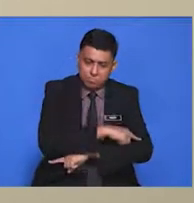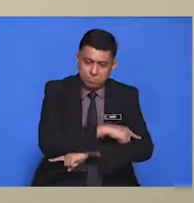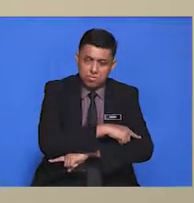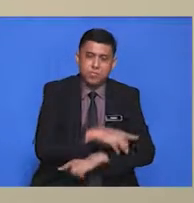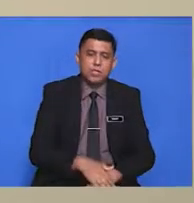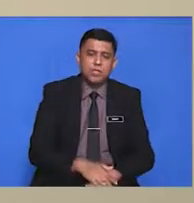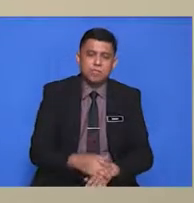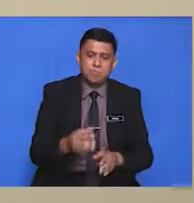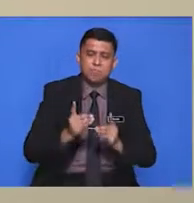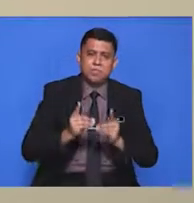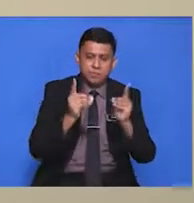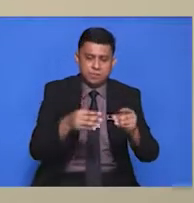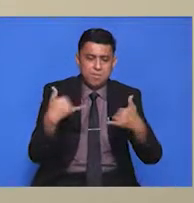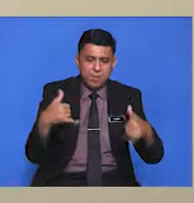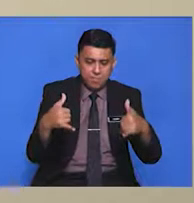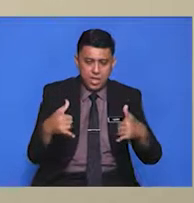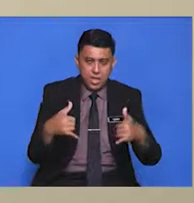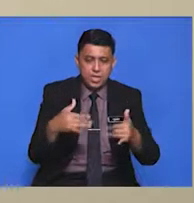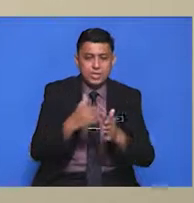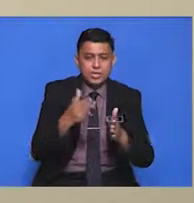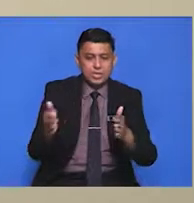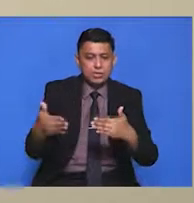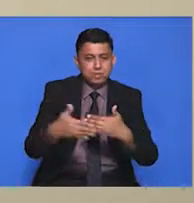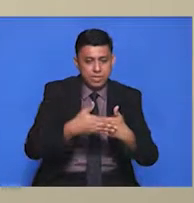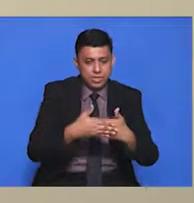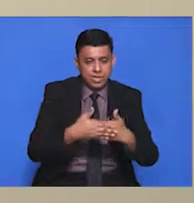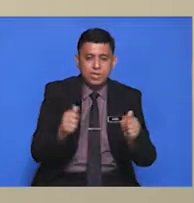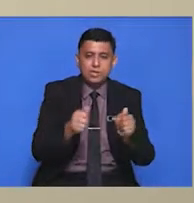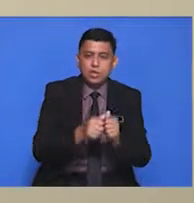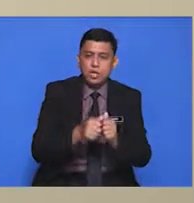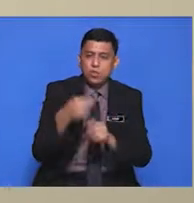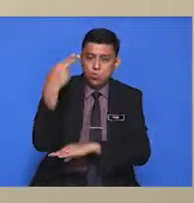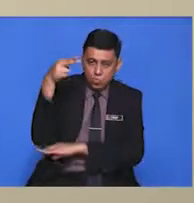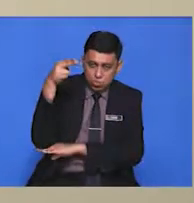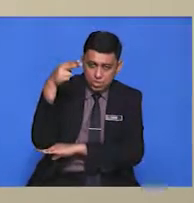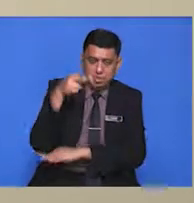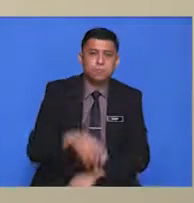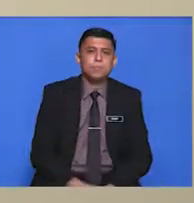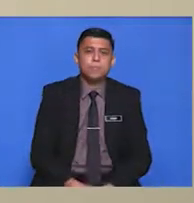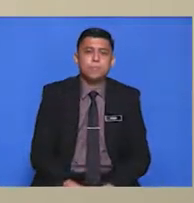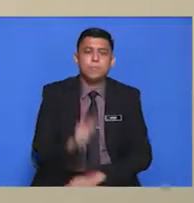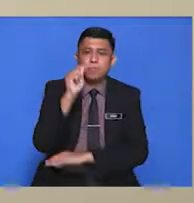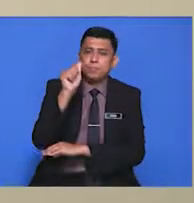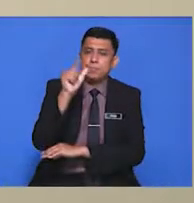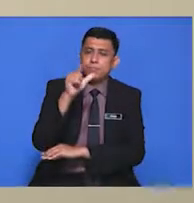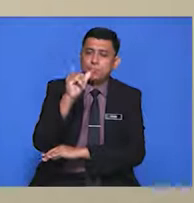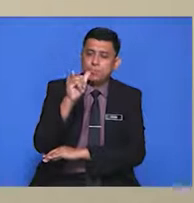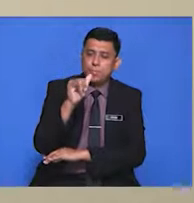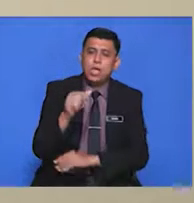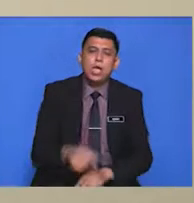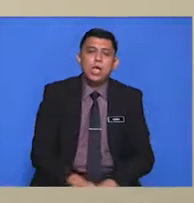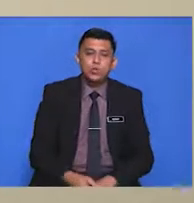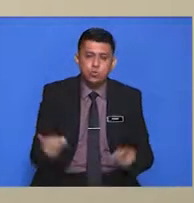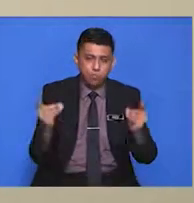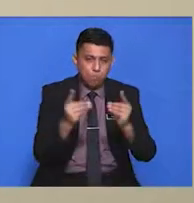sedang bermain-main di sepadan huma berdekatan dengan hutan di lereng Bukit Ungu, Talia telah bertemu dengan